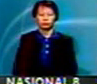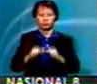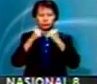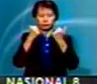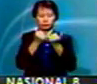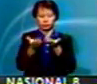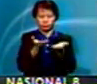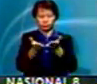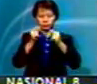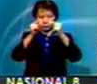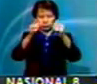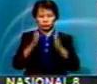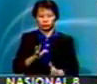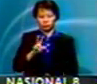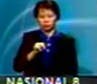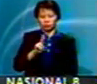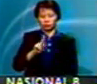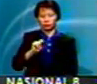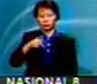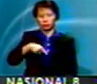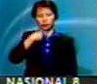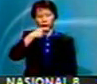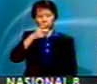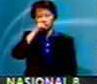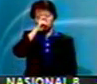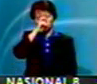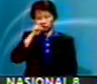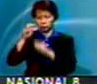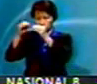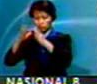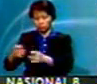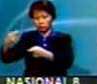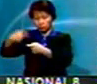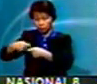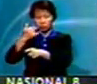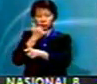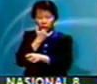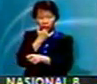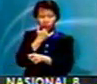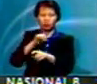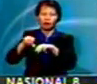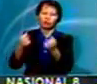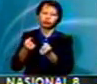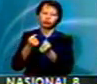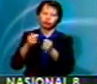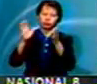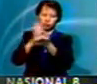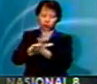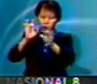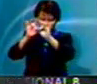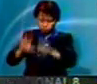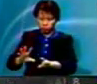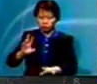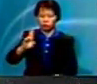Persatuan Perkhidmatan Perguruan Kebangsaan NUTP menegaskan pendirian guru yang disabit bersalah dalam isu kebocoran kertas